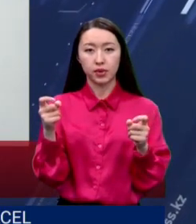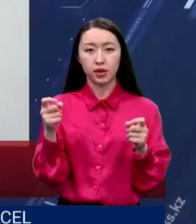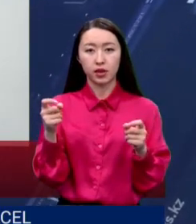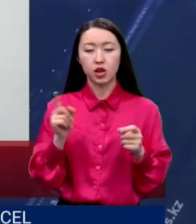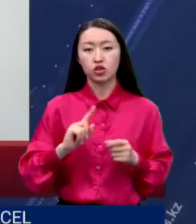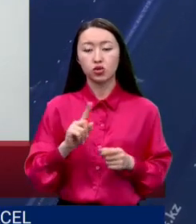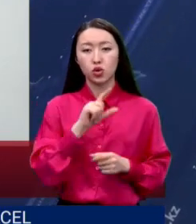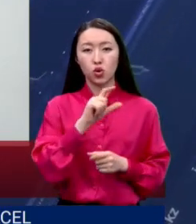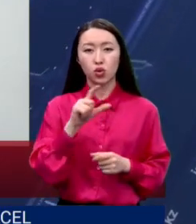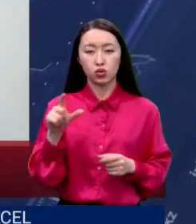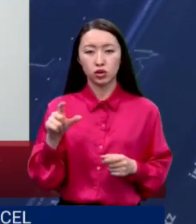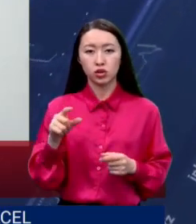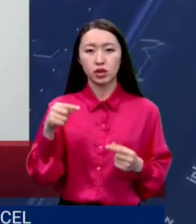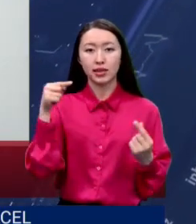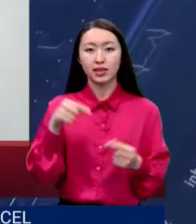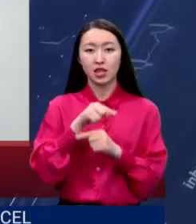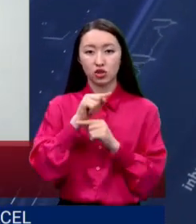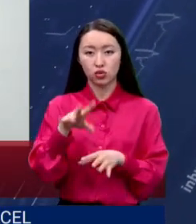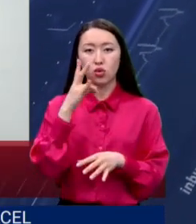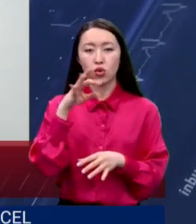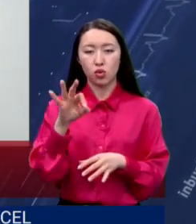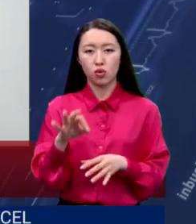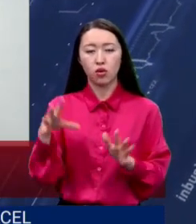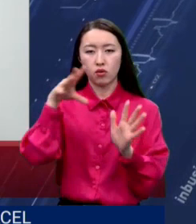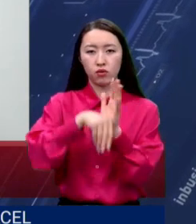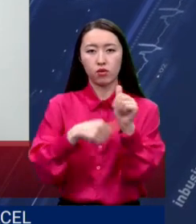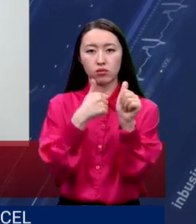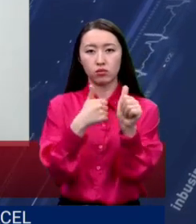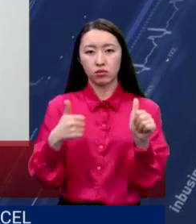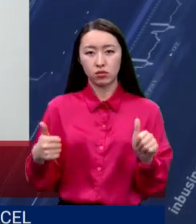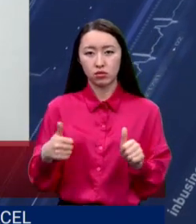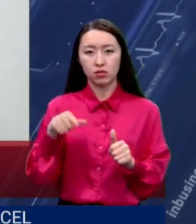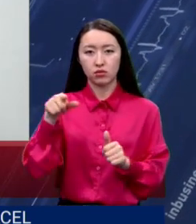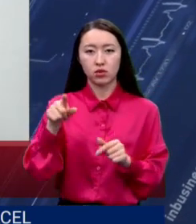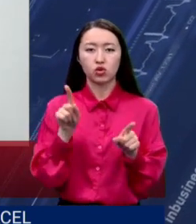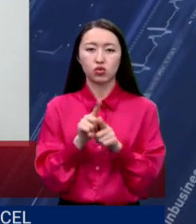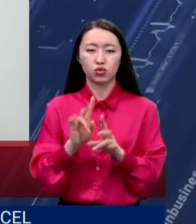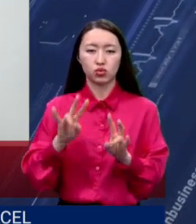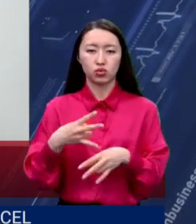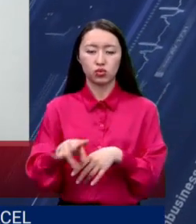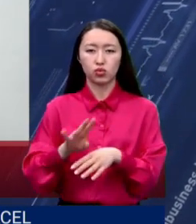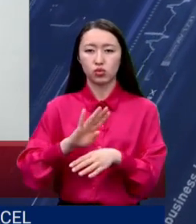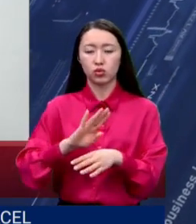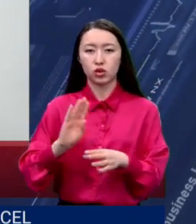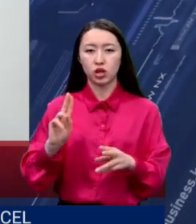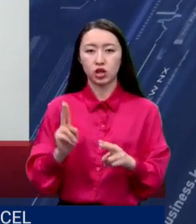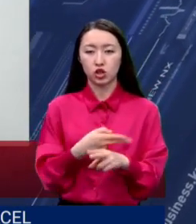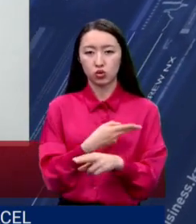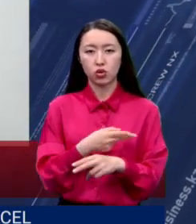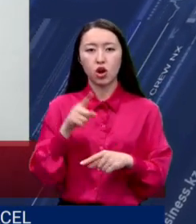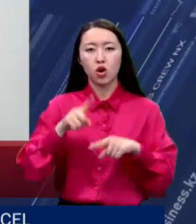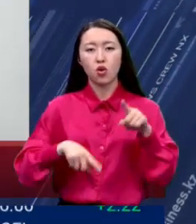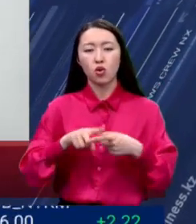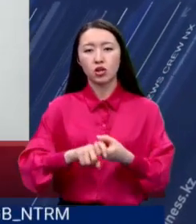скажем так, люди недостойные, но занимающие определенные политические должности, они из системы тоже должны быть исключены. Никакие родственные